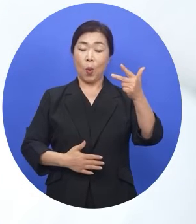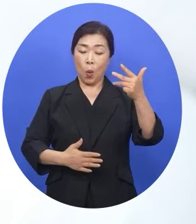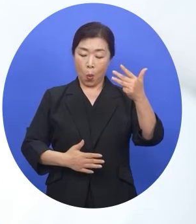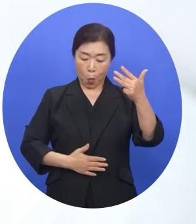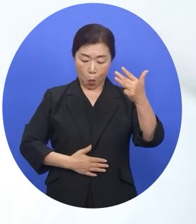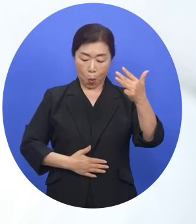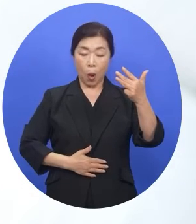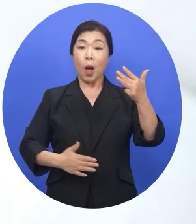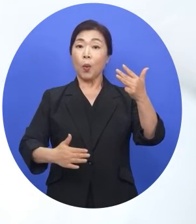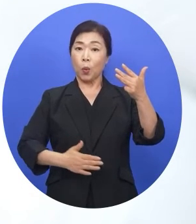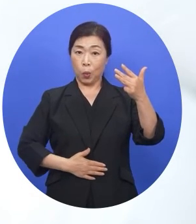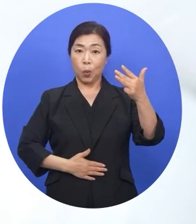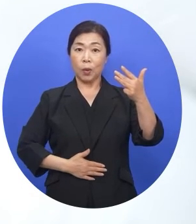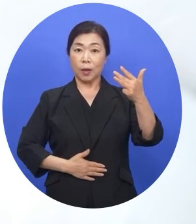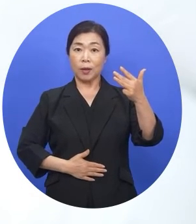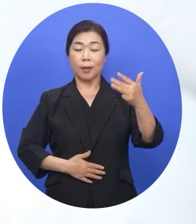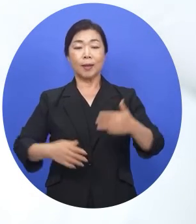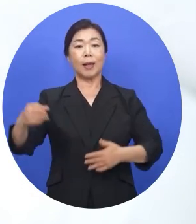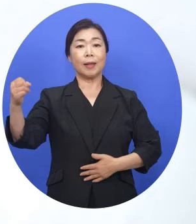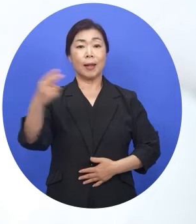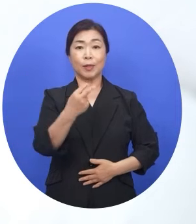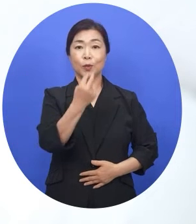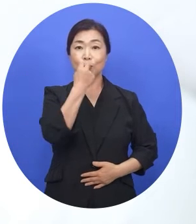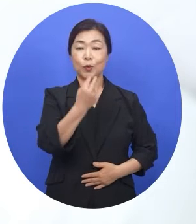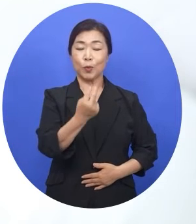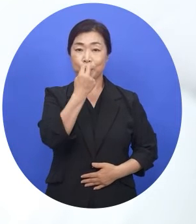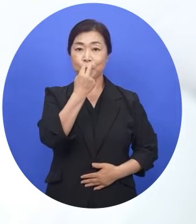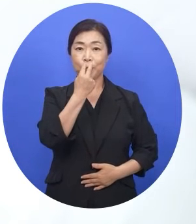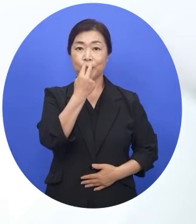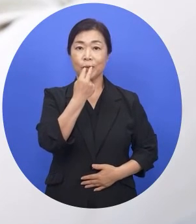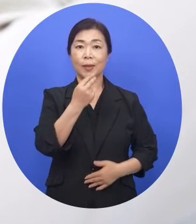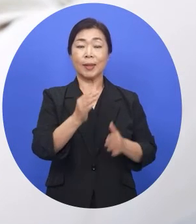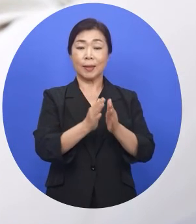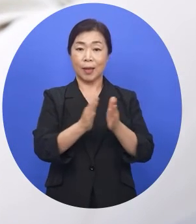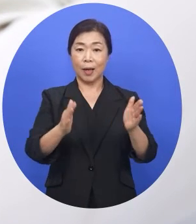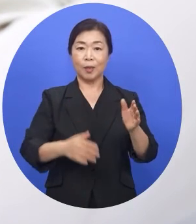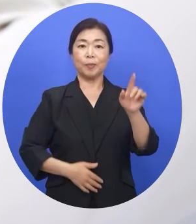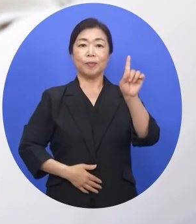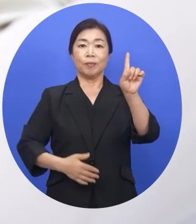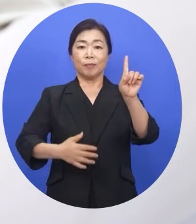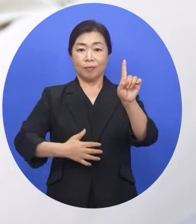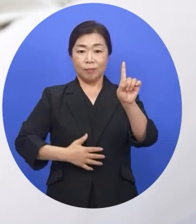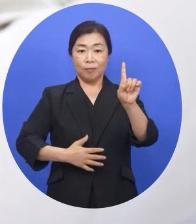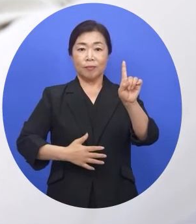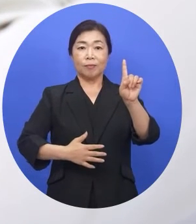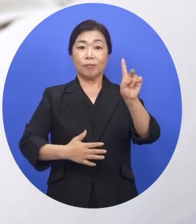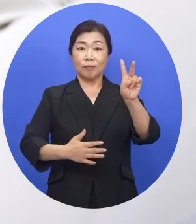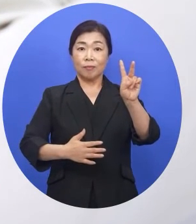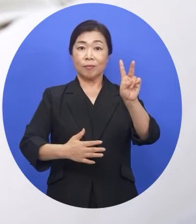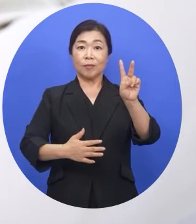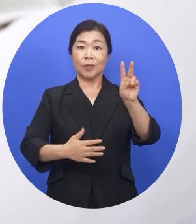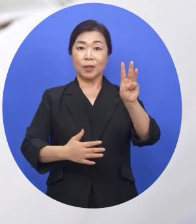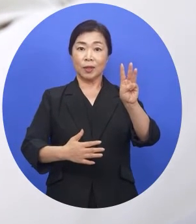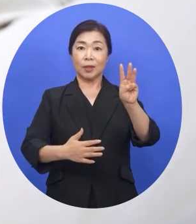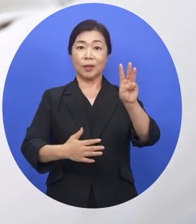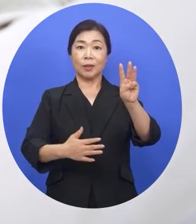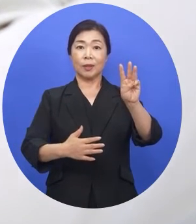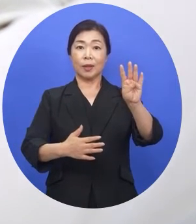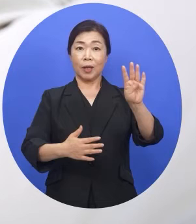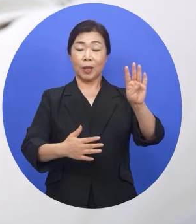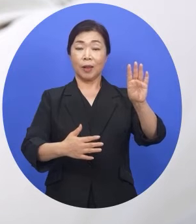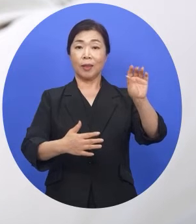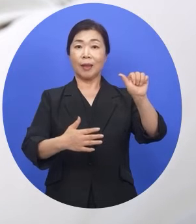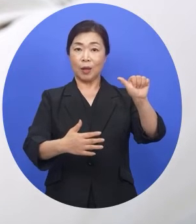여섯, 일곱, 여덟. 다시 숨을 들이쉬고 하나, 둘,